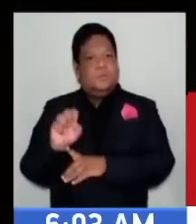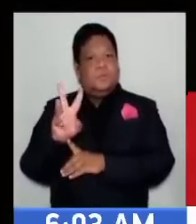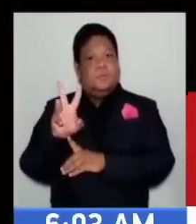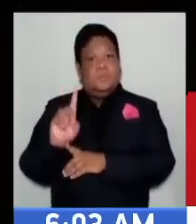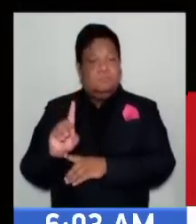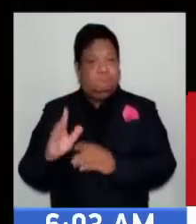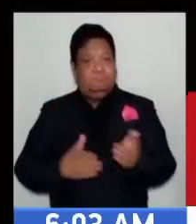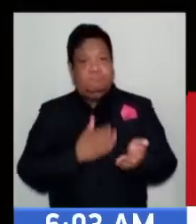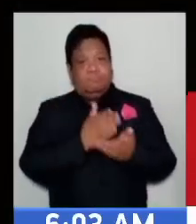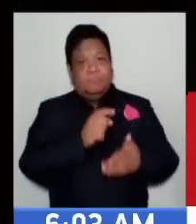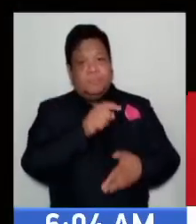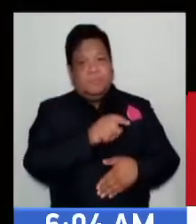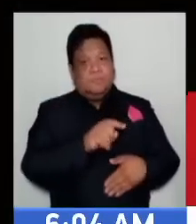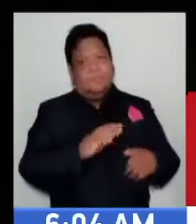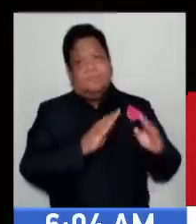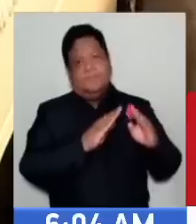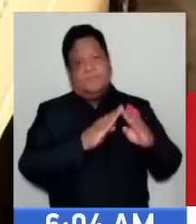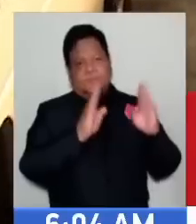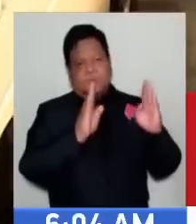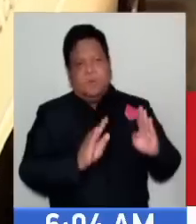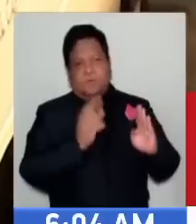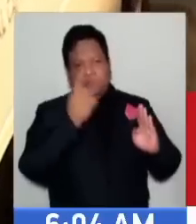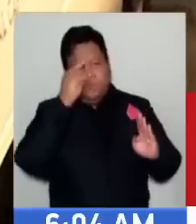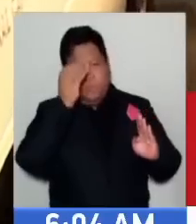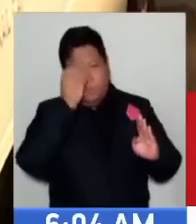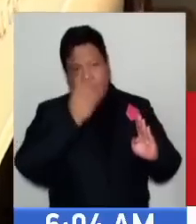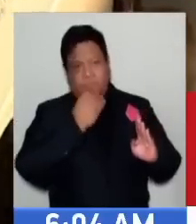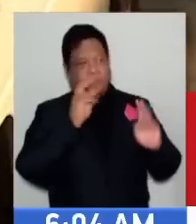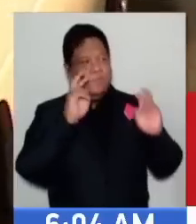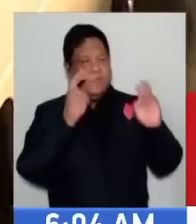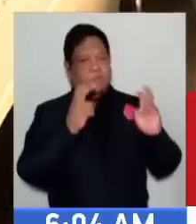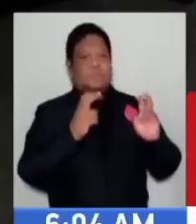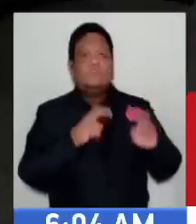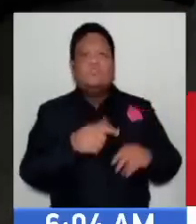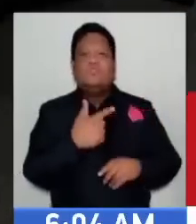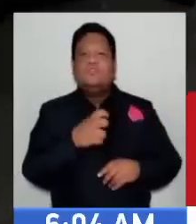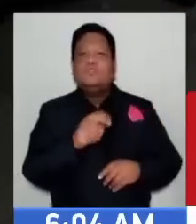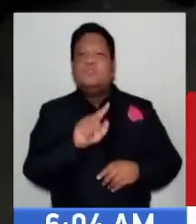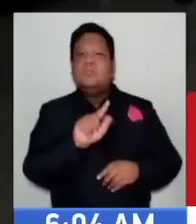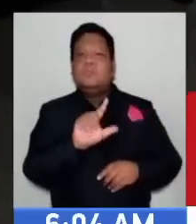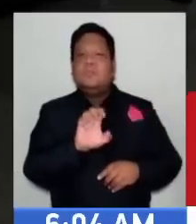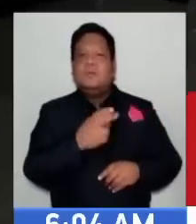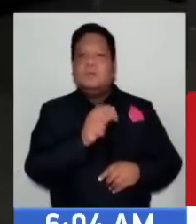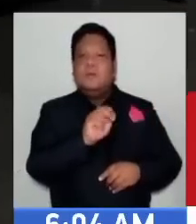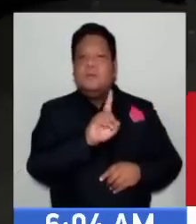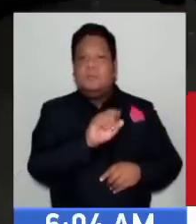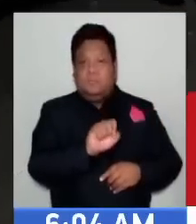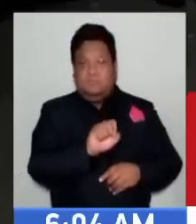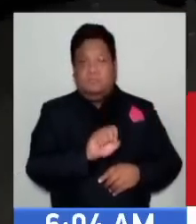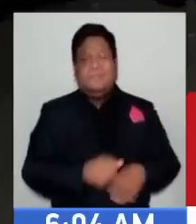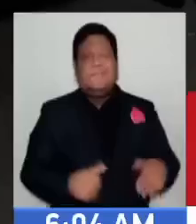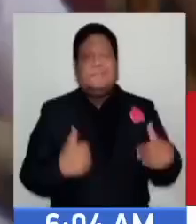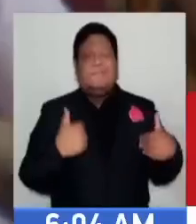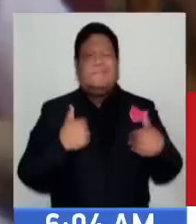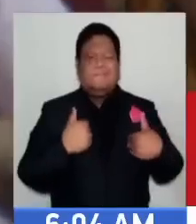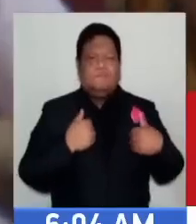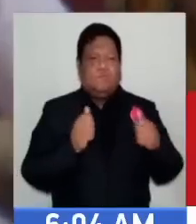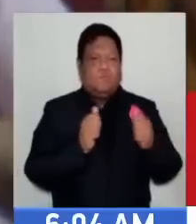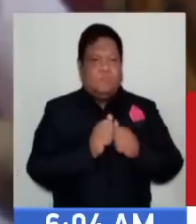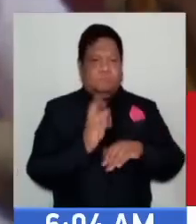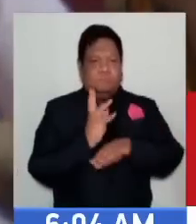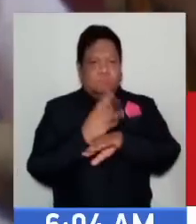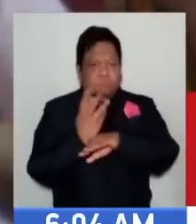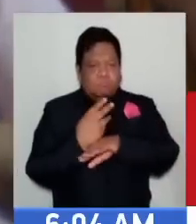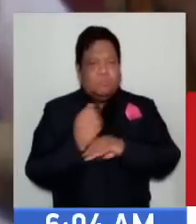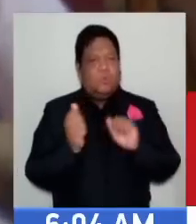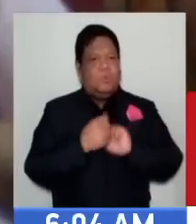Hands Incorporated sa Quezon City. Mayroong kasamang ambulansya at may escort ng mga pulis ang DSWD para ihain